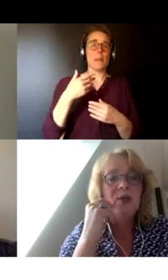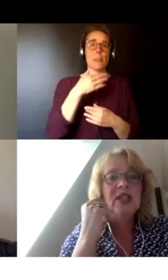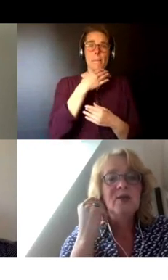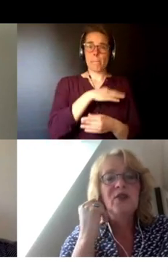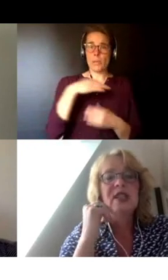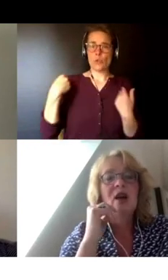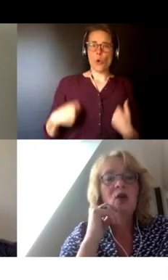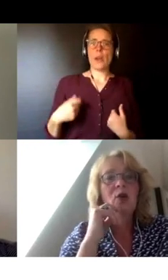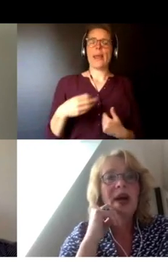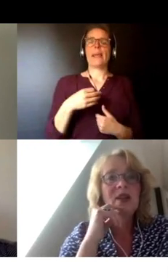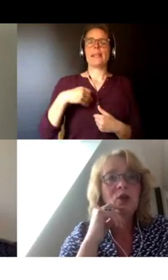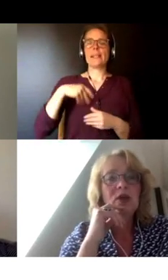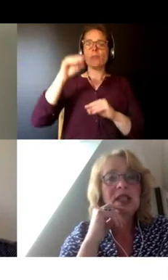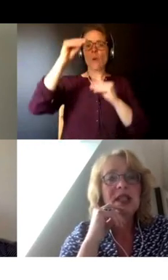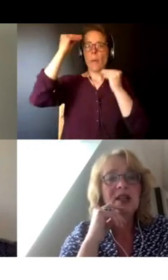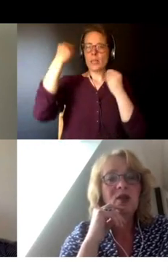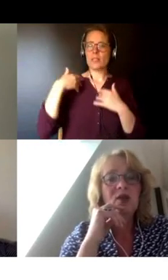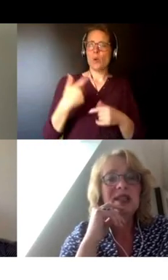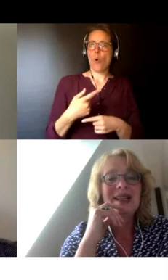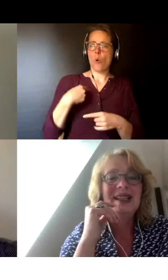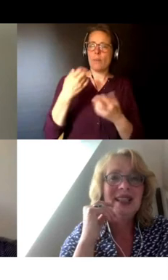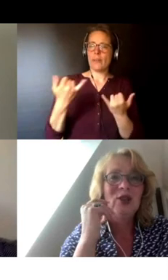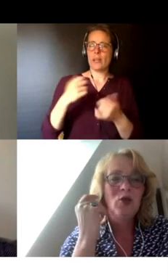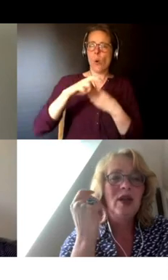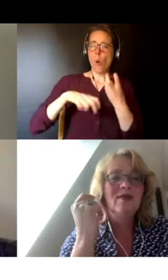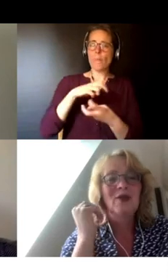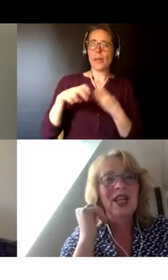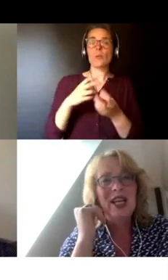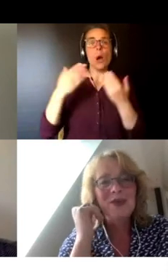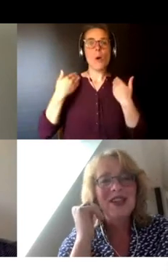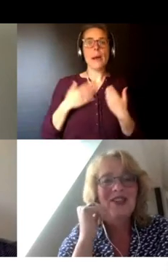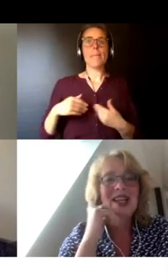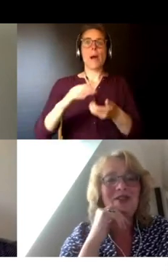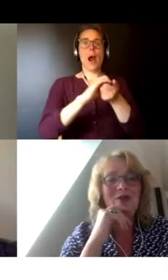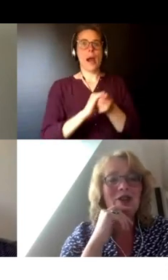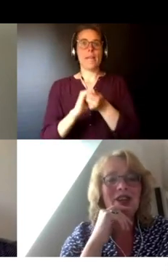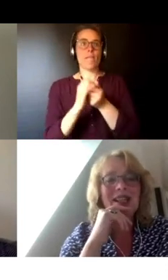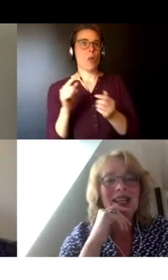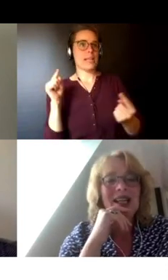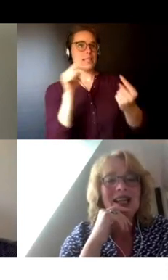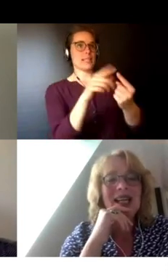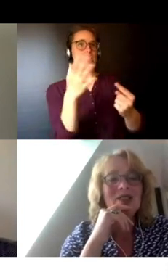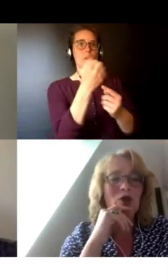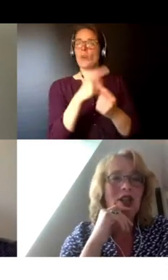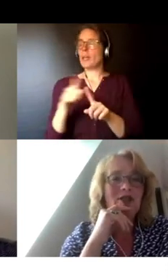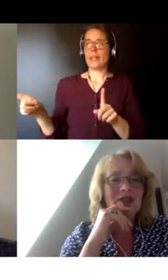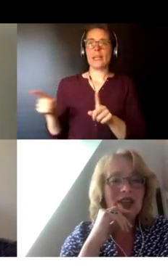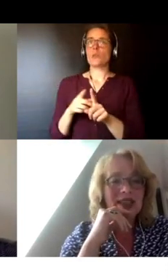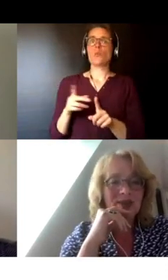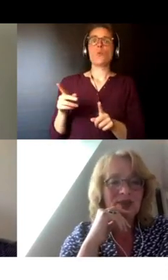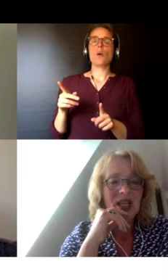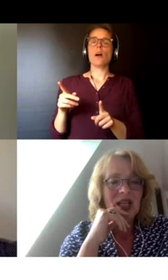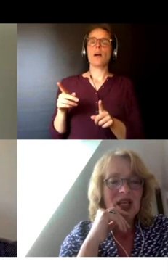und wie mit diesem Wissen auch Gemeinwohlziele und nicht nur Unternehmensgewinne verfolgt werden, dann kann das wirklich